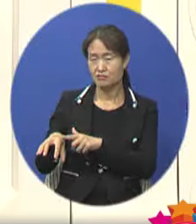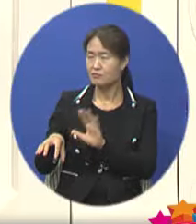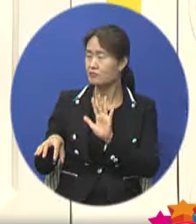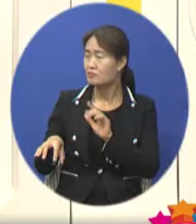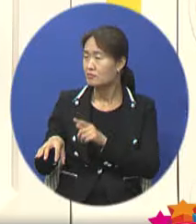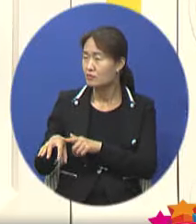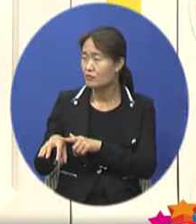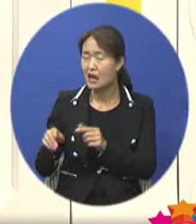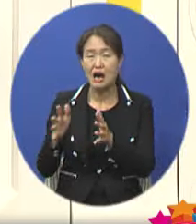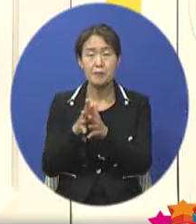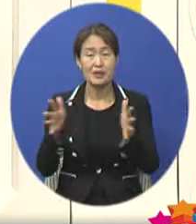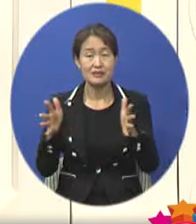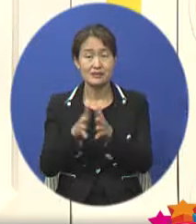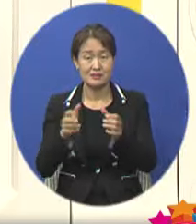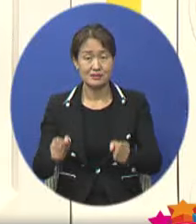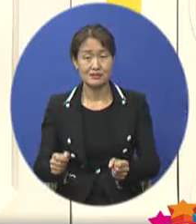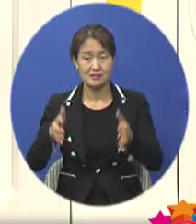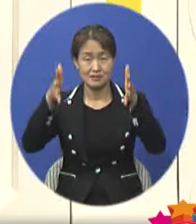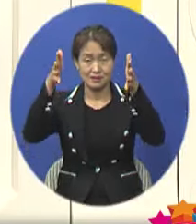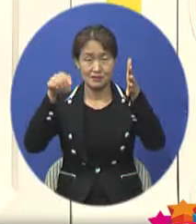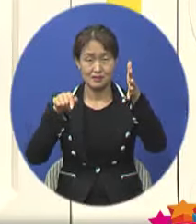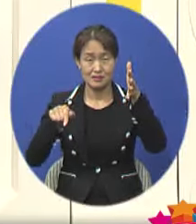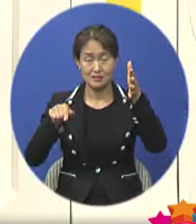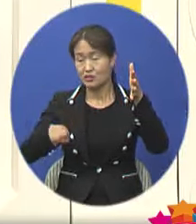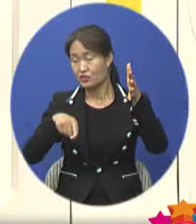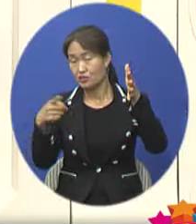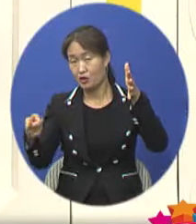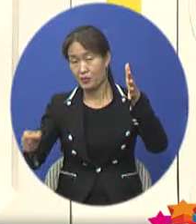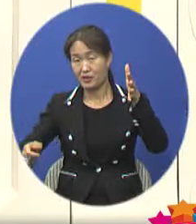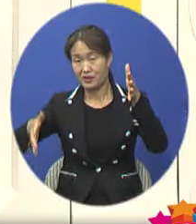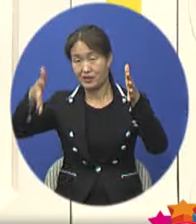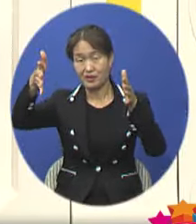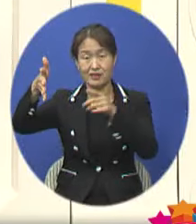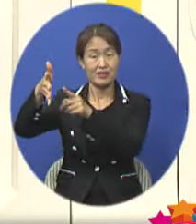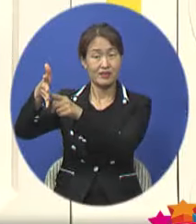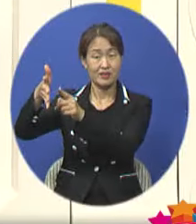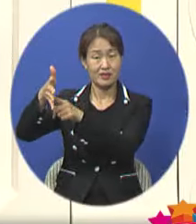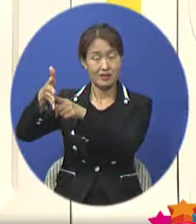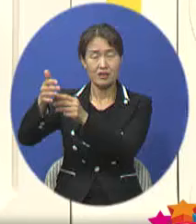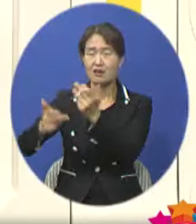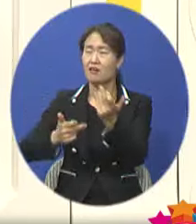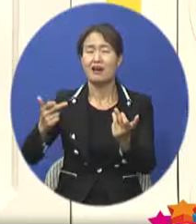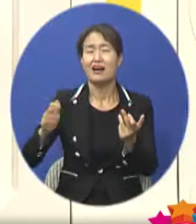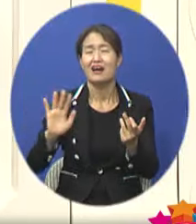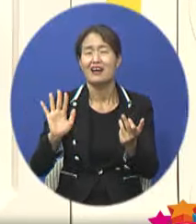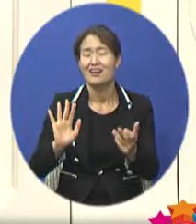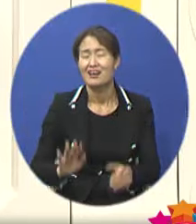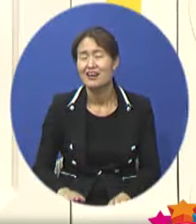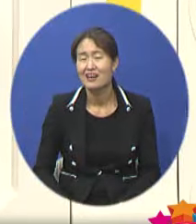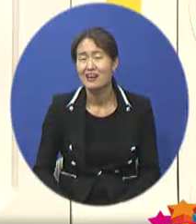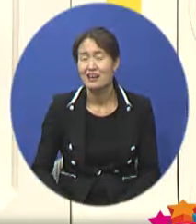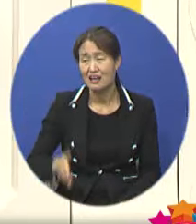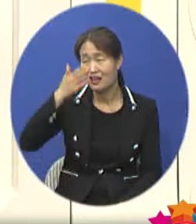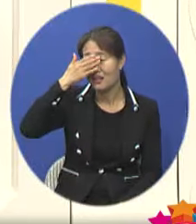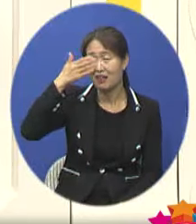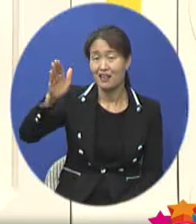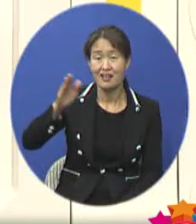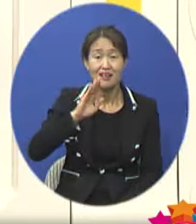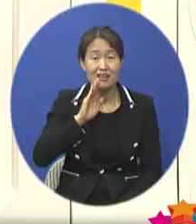옆집이라기보다는 이 아파트 단지인데요. 단지. 예, 옆 단지에 예. 그 형제는 아닌데 예, 남인데